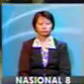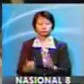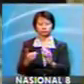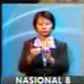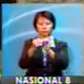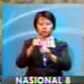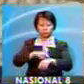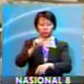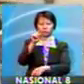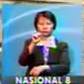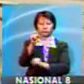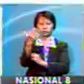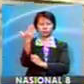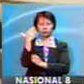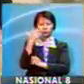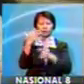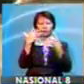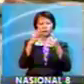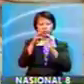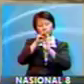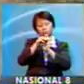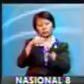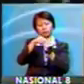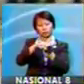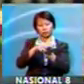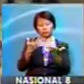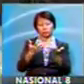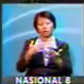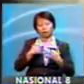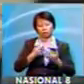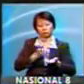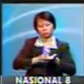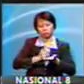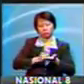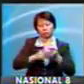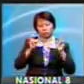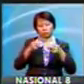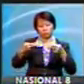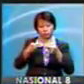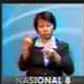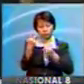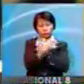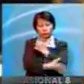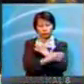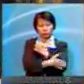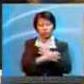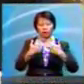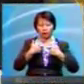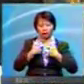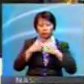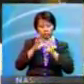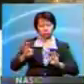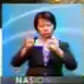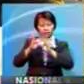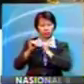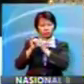Pertemuan pada pukul 11 pagi selama 15 minit ini antara lain membincangkan isu hubungan dua hala yang mempunyai